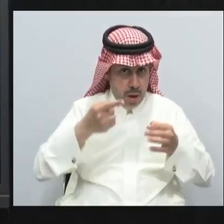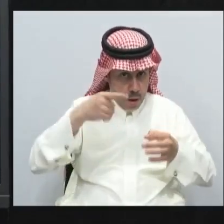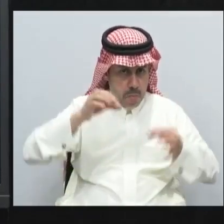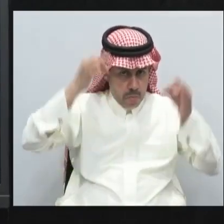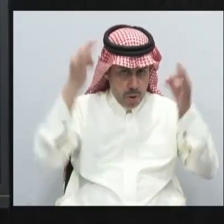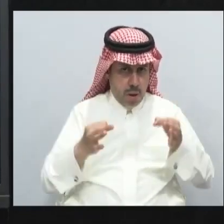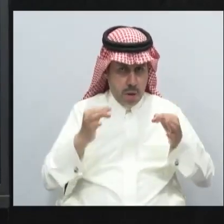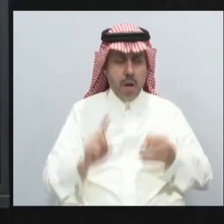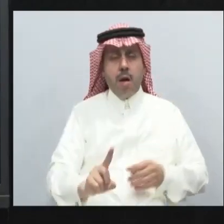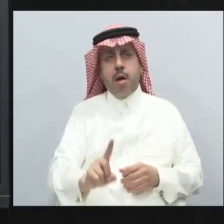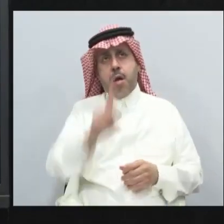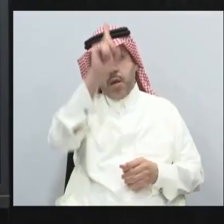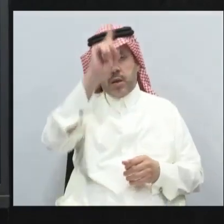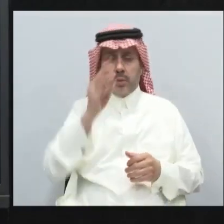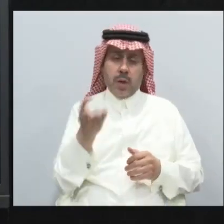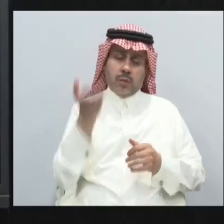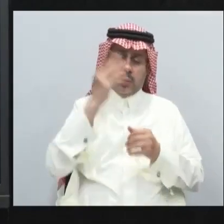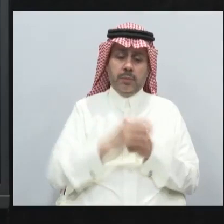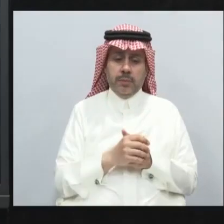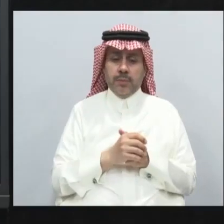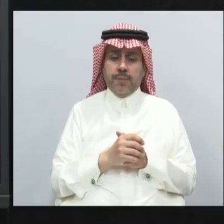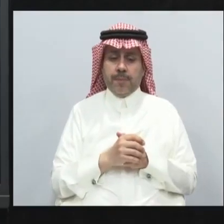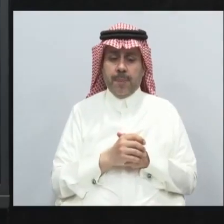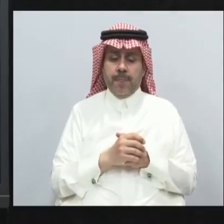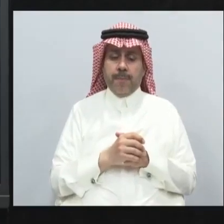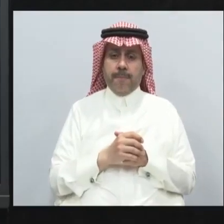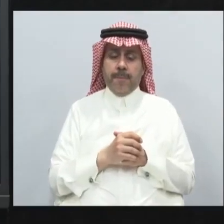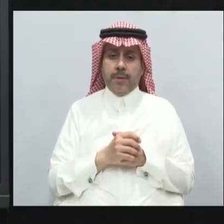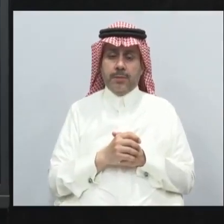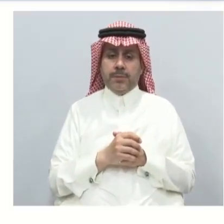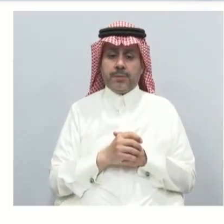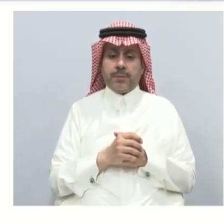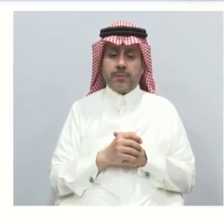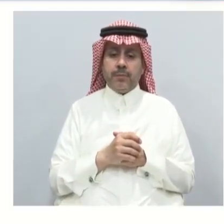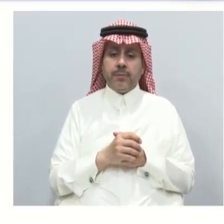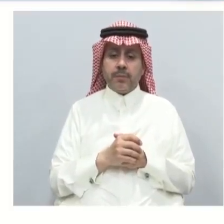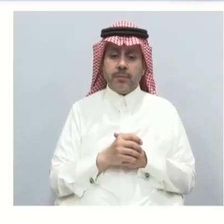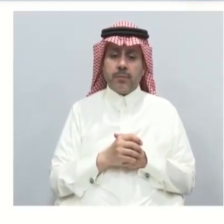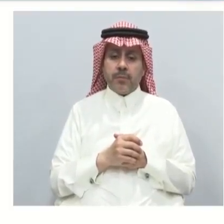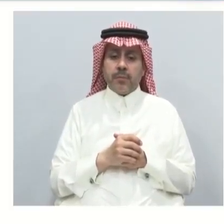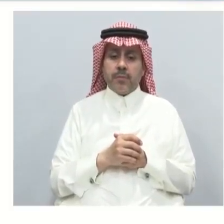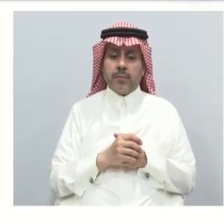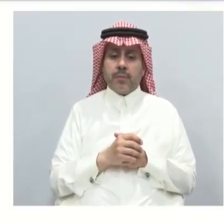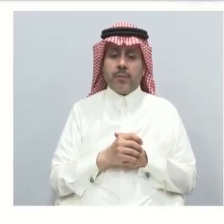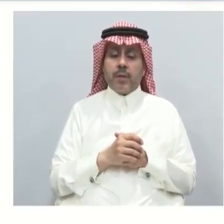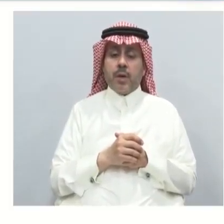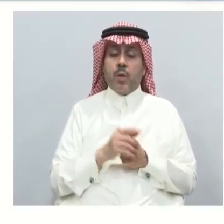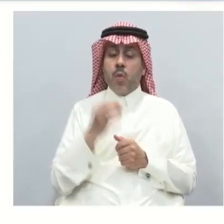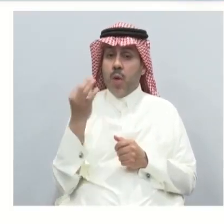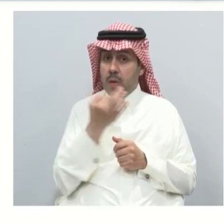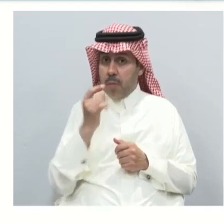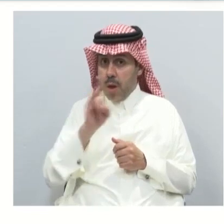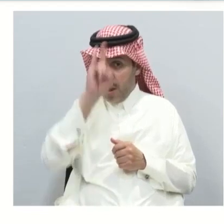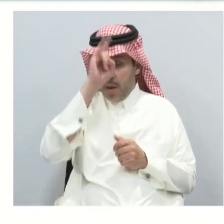بحق الا الله جل جل وعلا سبحانه وتعالى وهذه الكلمه